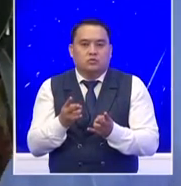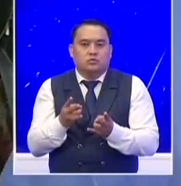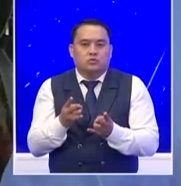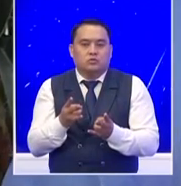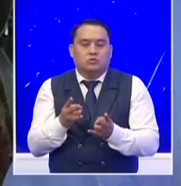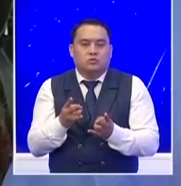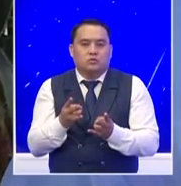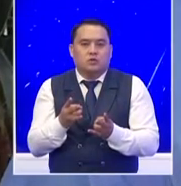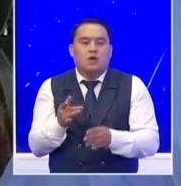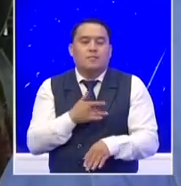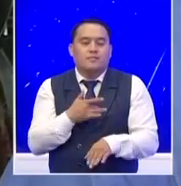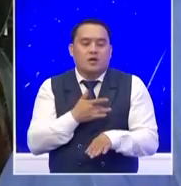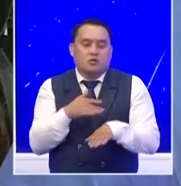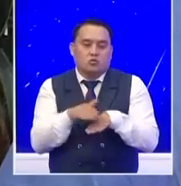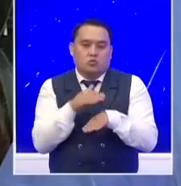жүректерінде мейірімді